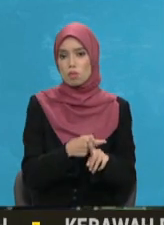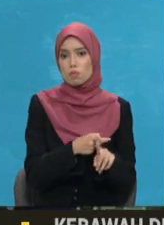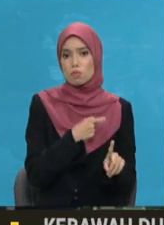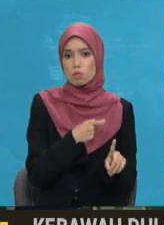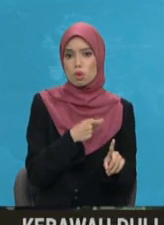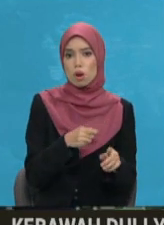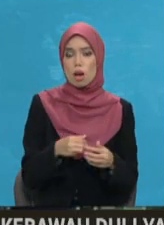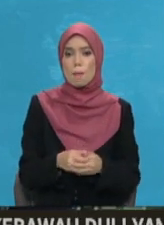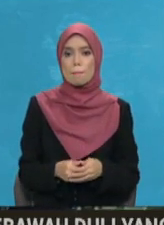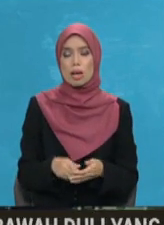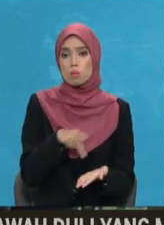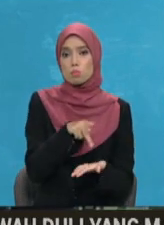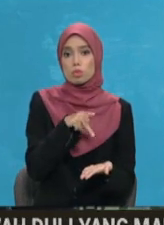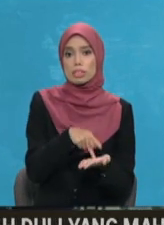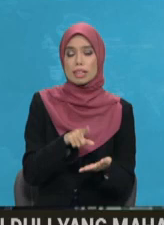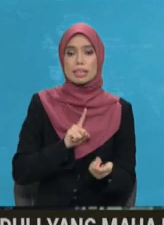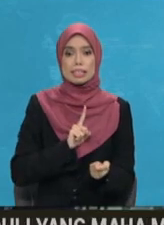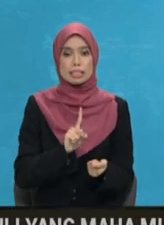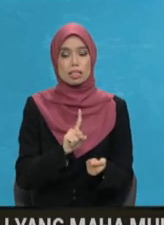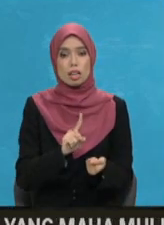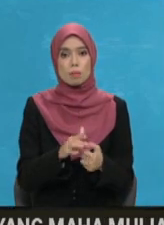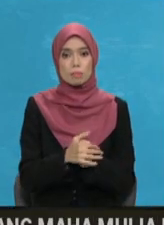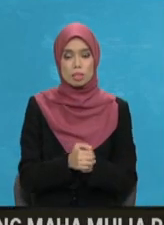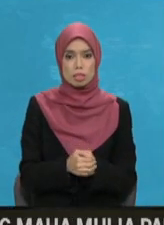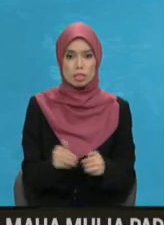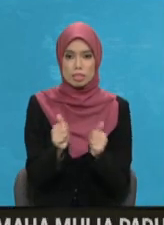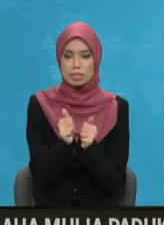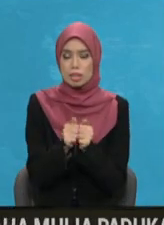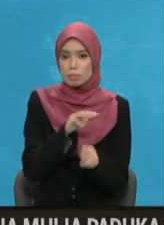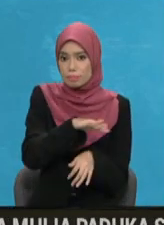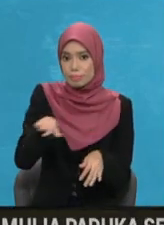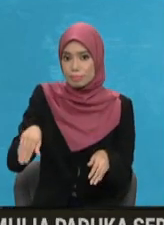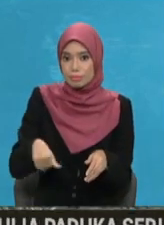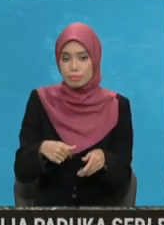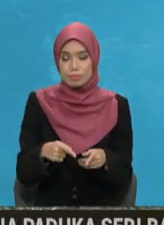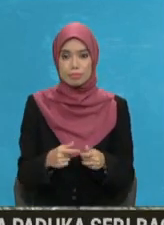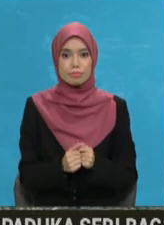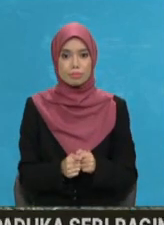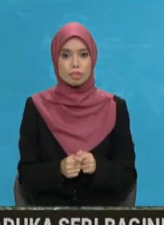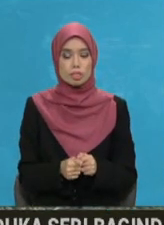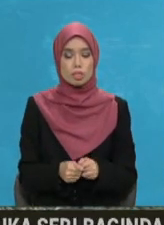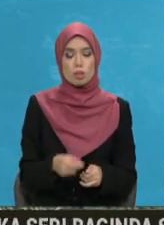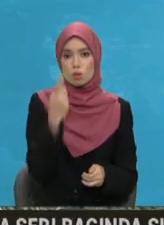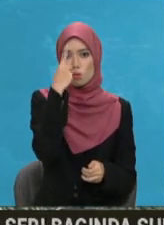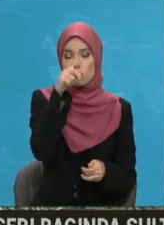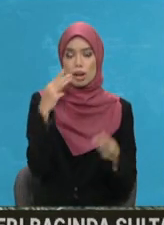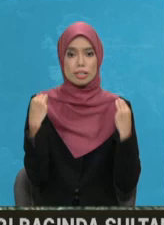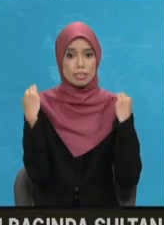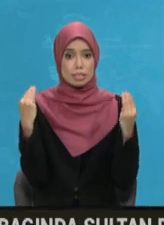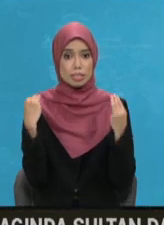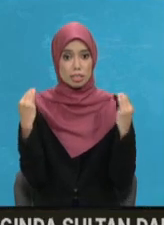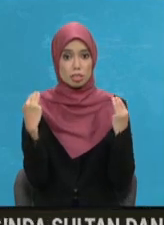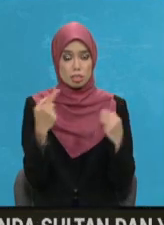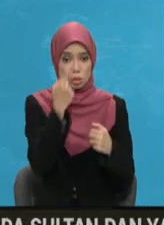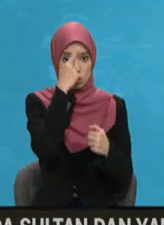majelis bertujuan mengajak para mualaf dalam sama-sama memeriahkan bulan kelahiran Nabi Muhammad Shallallahu Alaihi